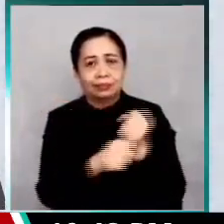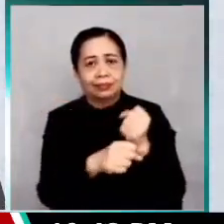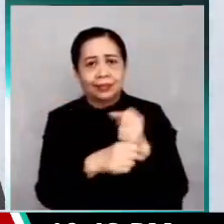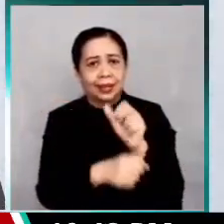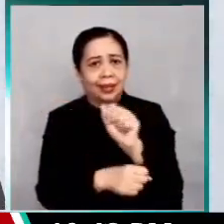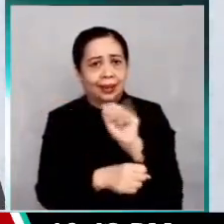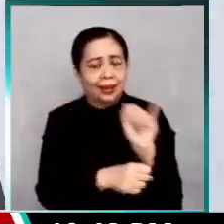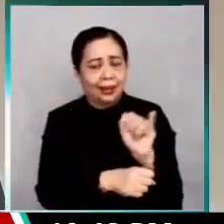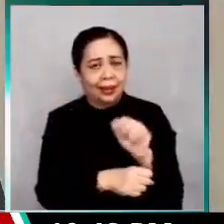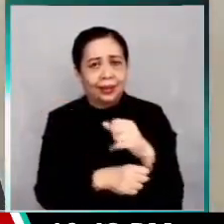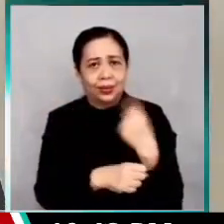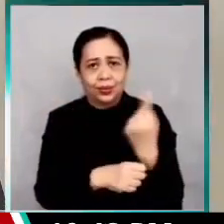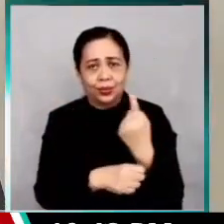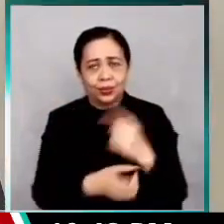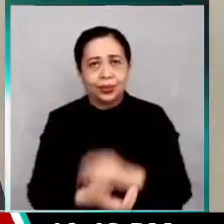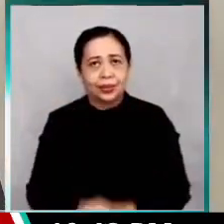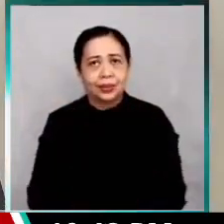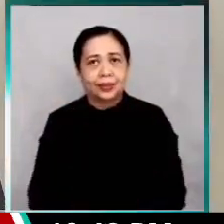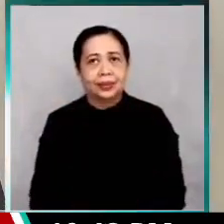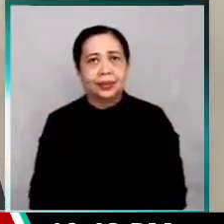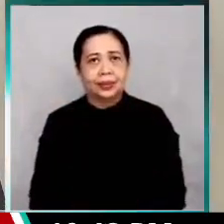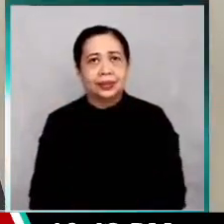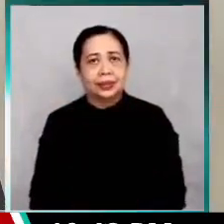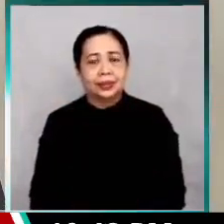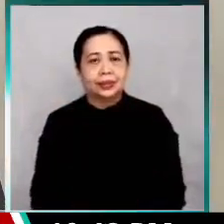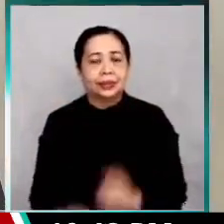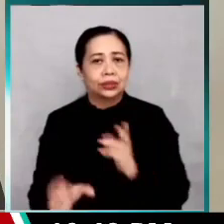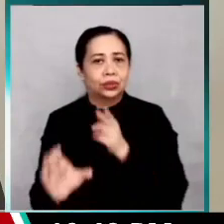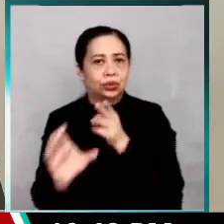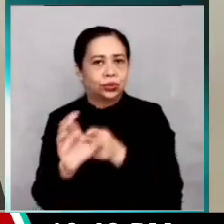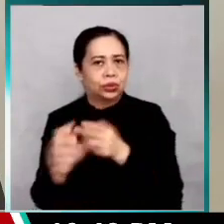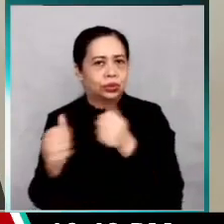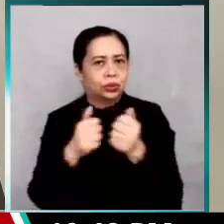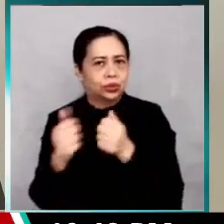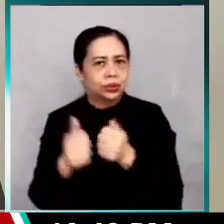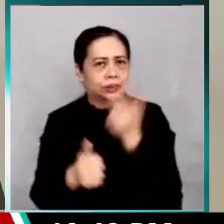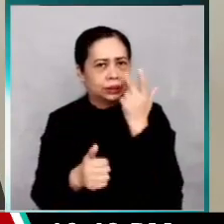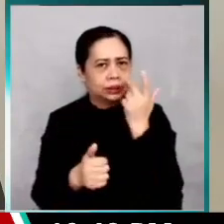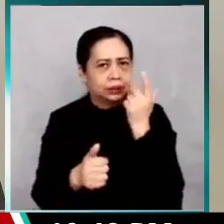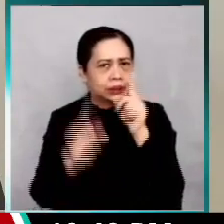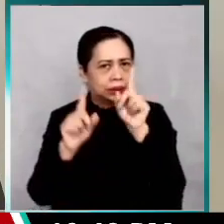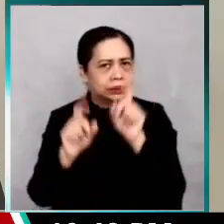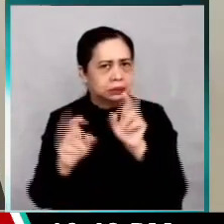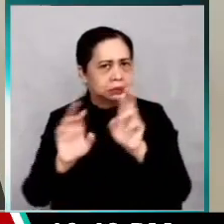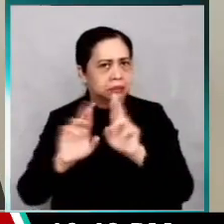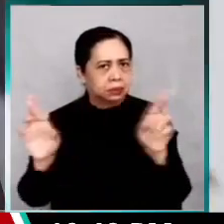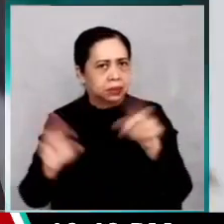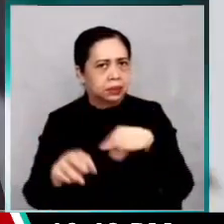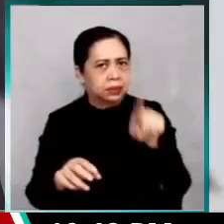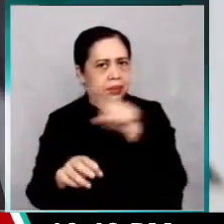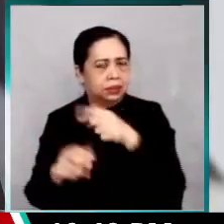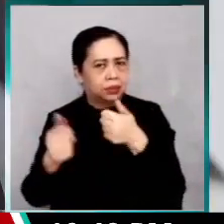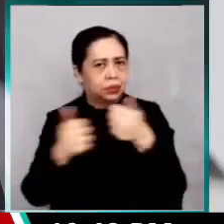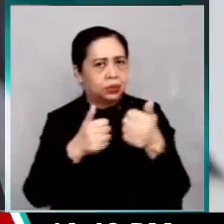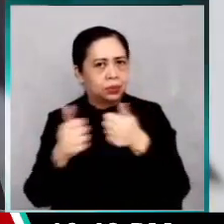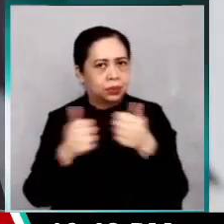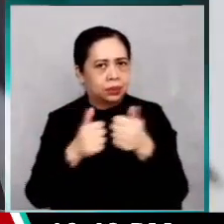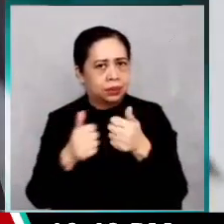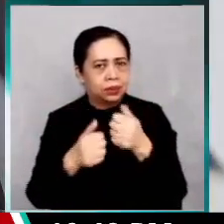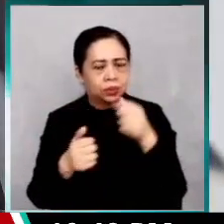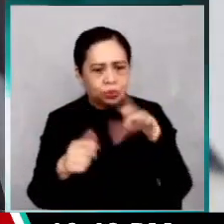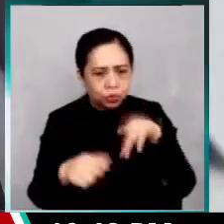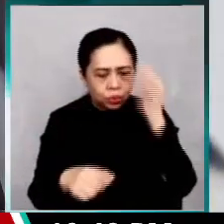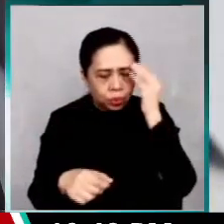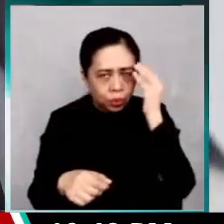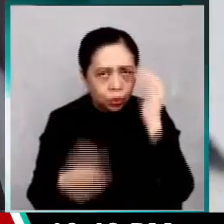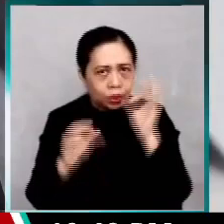artificial intelligence. Isinali raw niya ito sa contest para malaman kung handa ba ang mga kompetisyon na matukoy kung ang mga